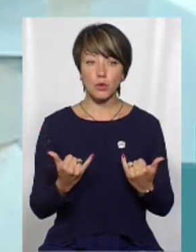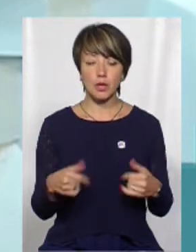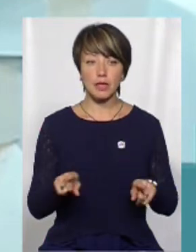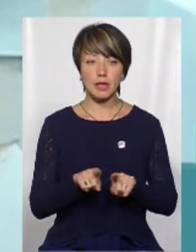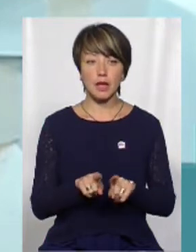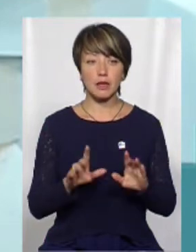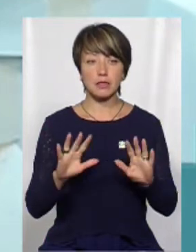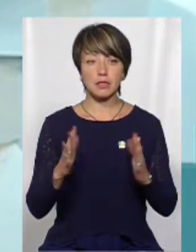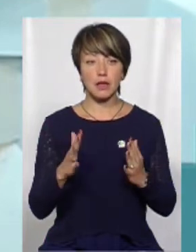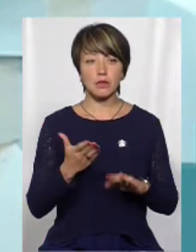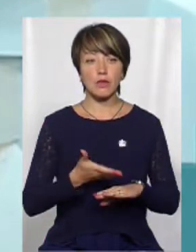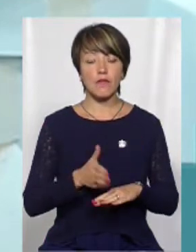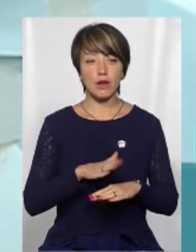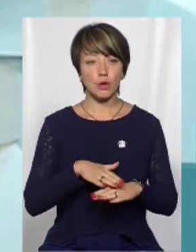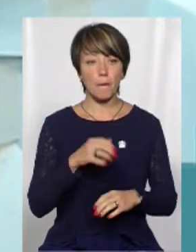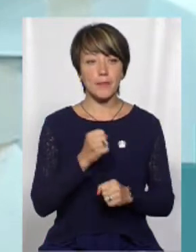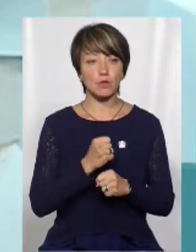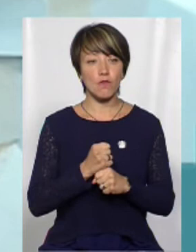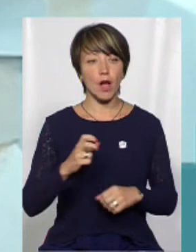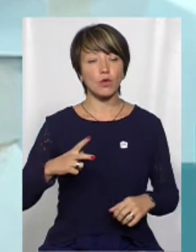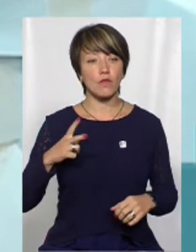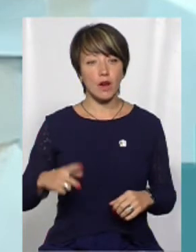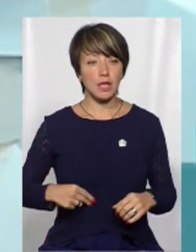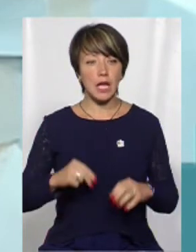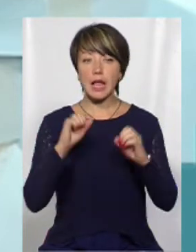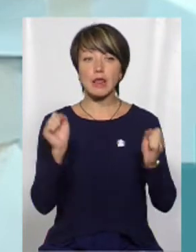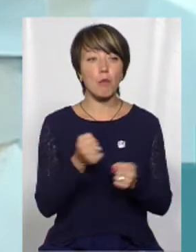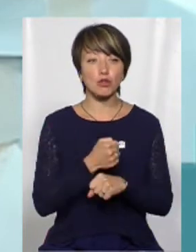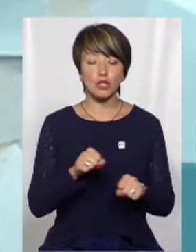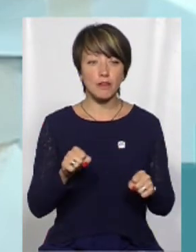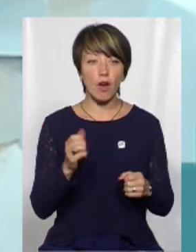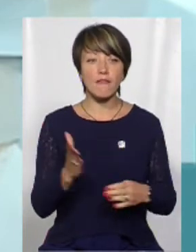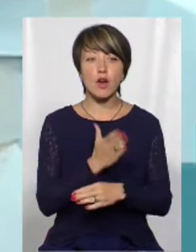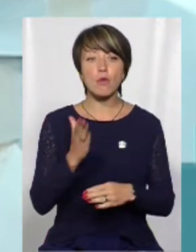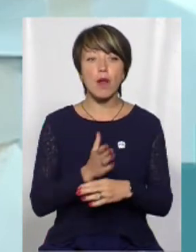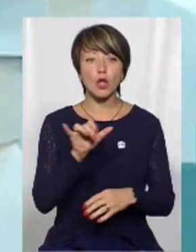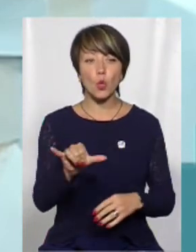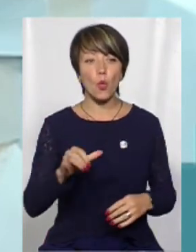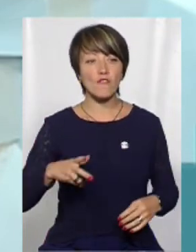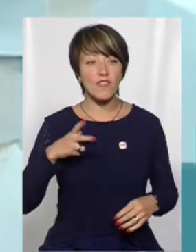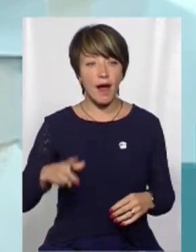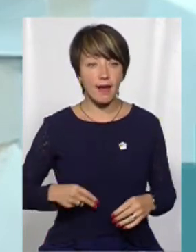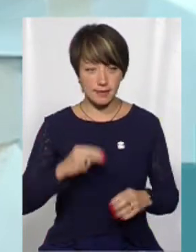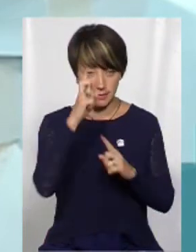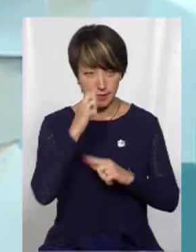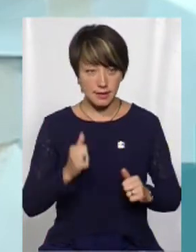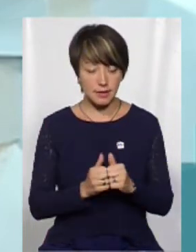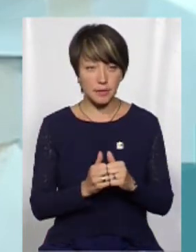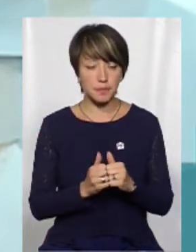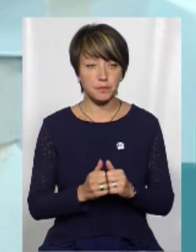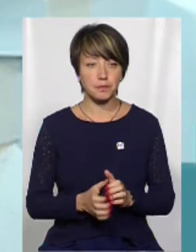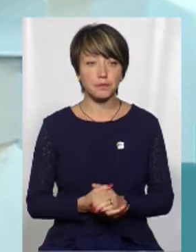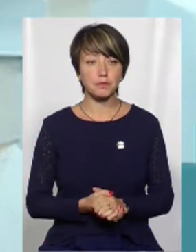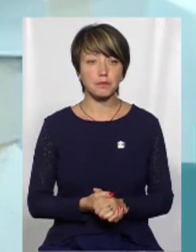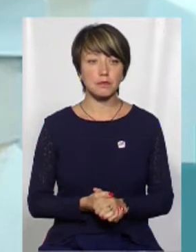якось так склалося, що важко працювати у Франції. Неможливо виробляти у Франції. On est obligé de